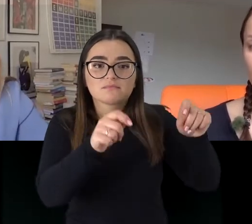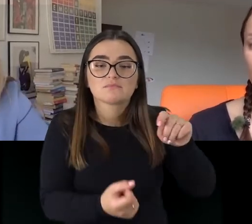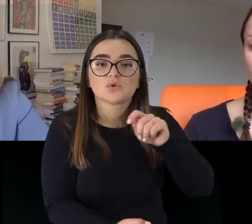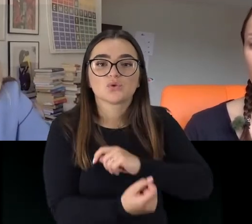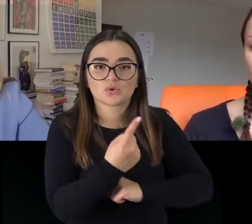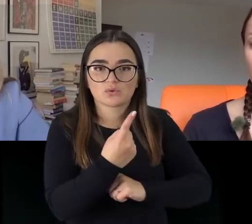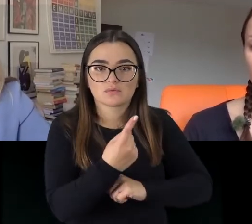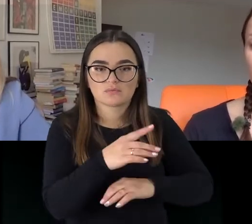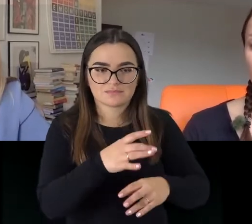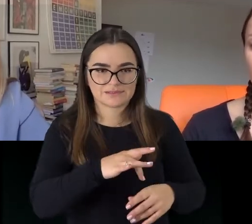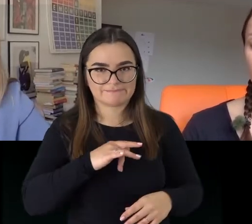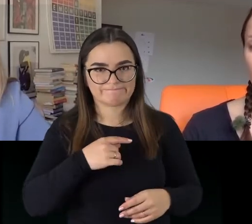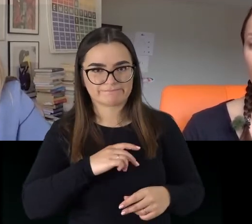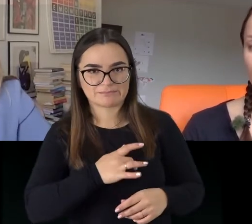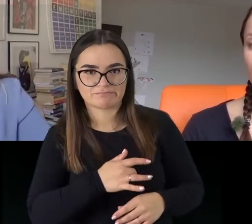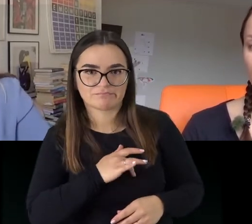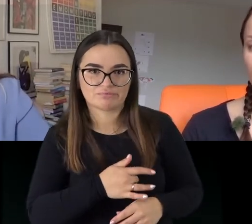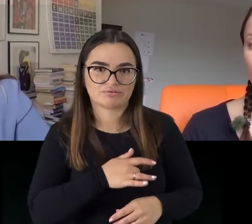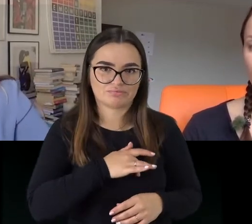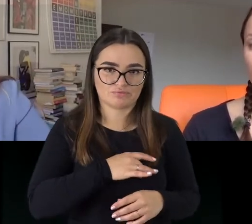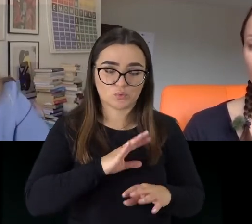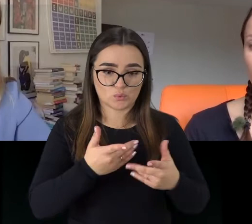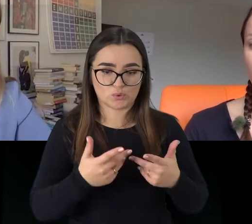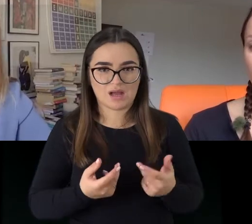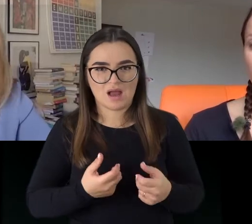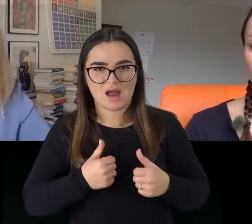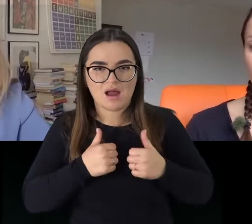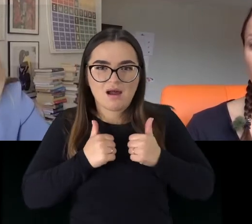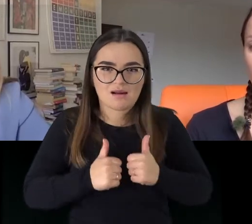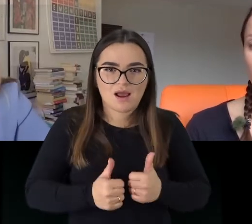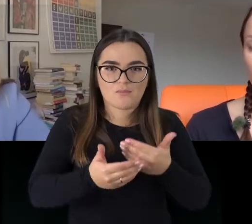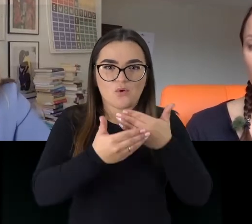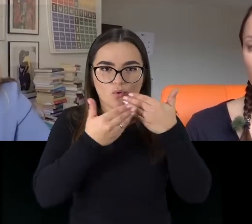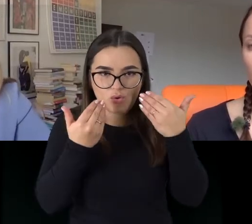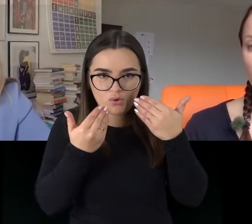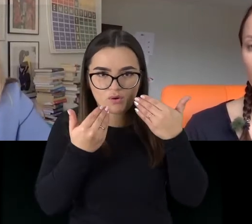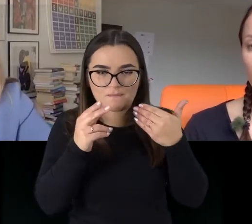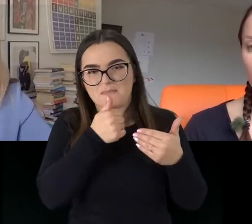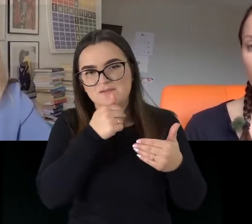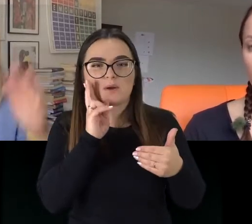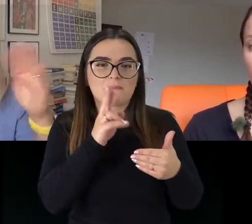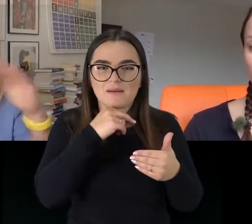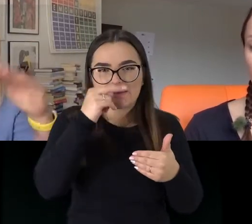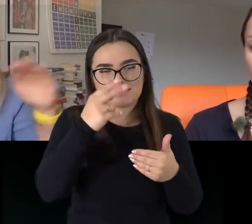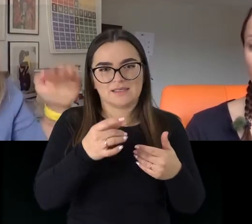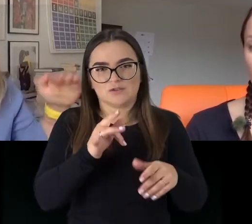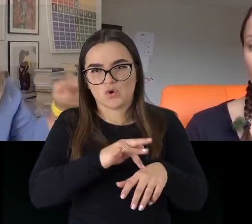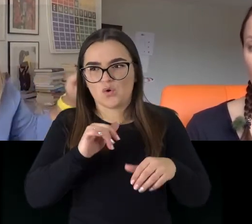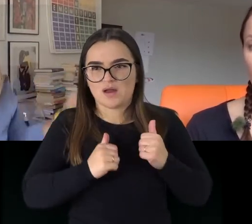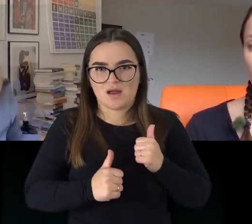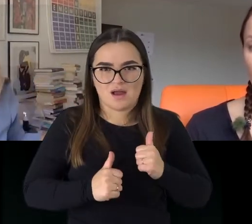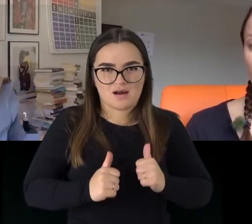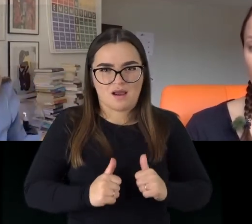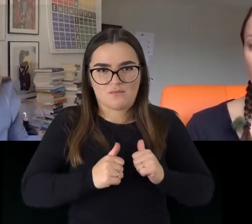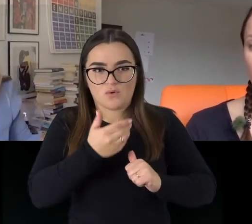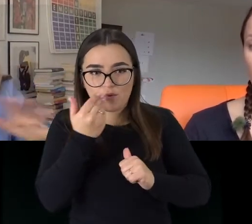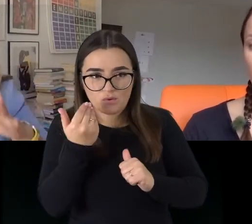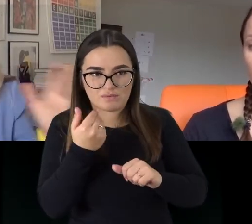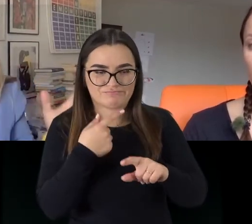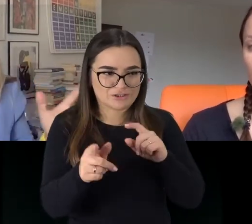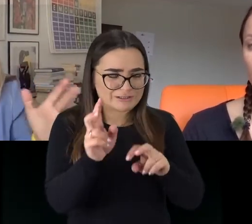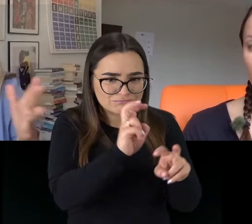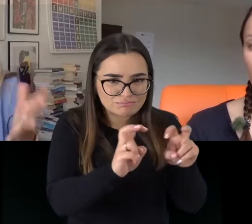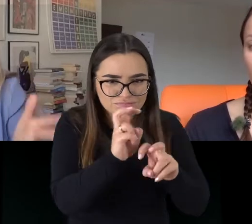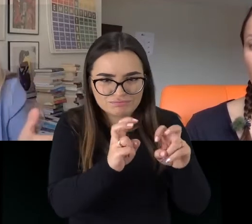mama, ar tėtis jaučiasi labai neramus, tai jie tada ir knis, ir rausia, ir aiškina, ar ne, ir visa kita. Tai tam paaiškinimų yra, bet mes